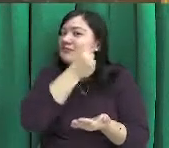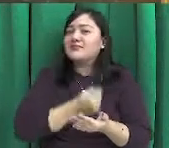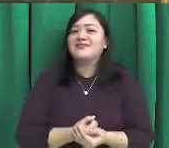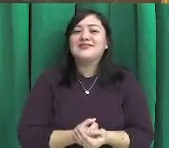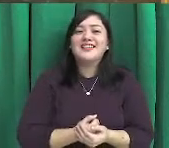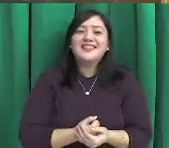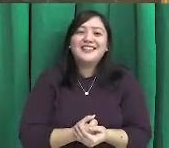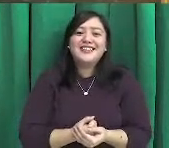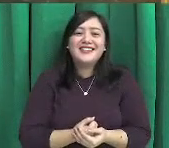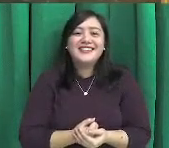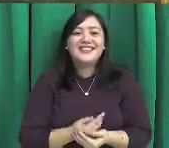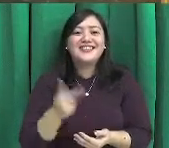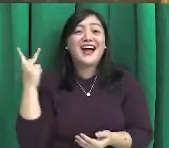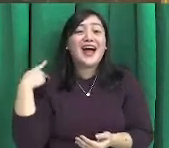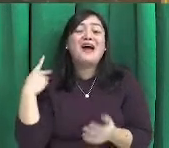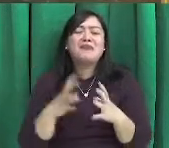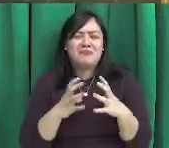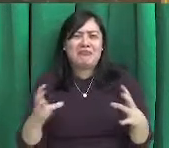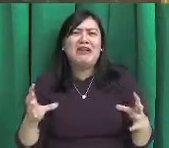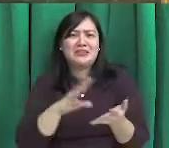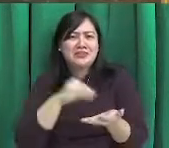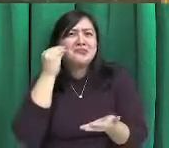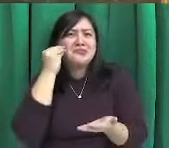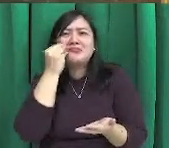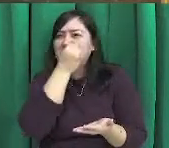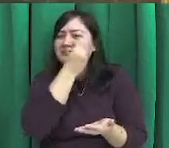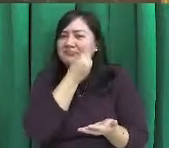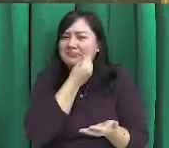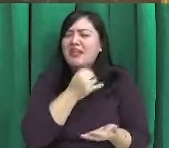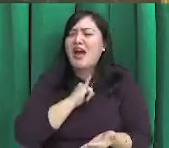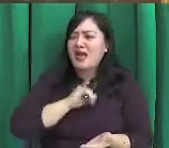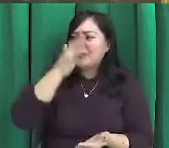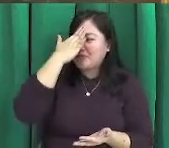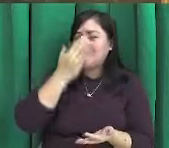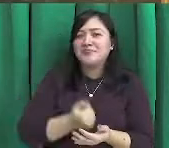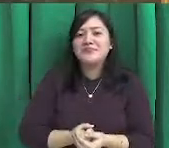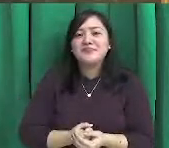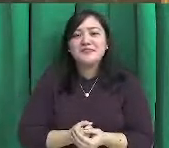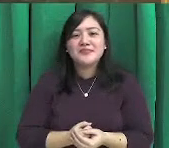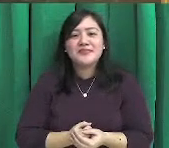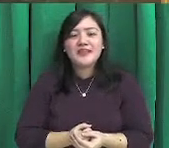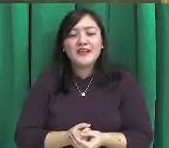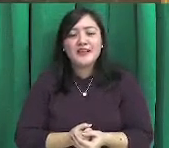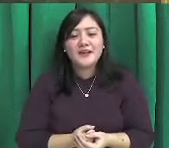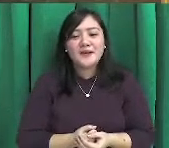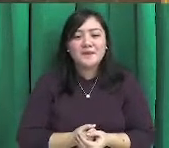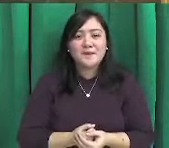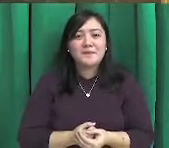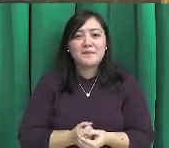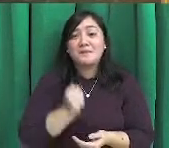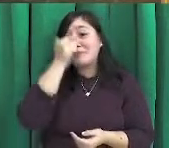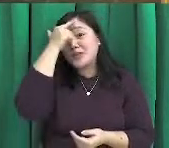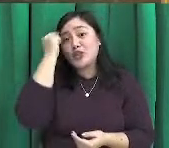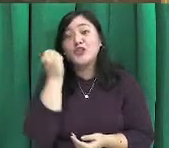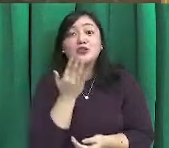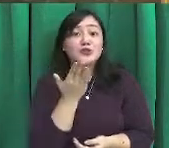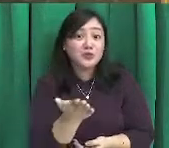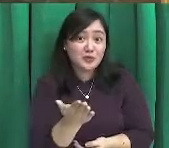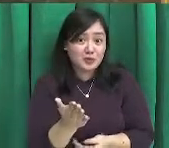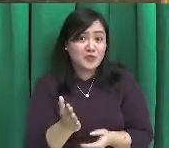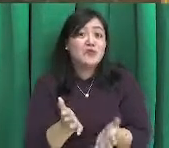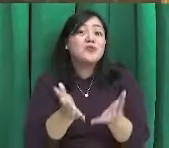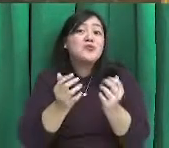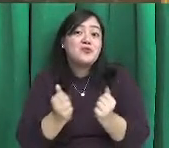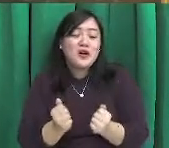na foundation yun. Yeah. You see? So, alam niya lahat. You see? Kasi gusto mo rin naman maging maayos ang misis mo. Yeah.